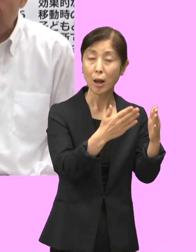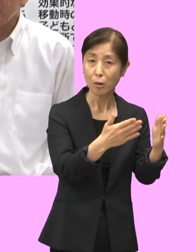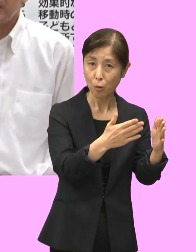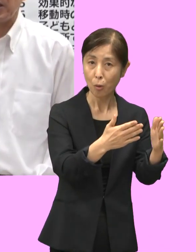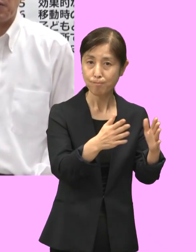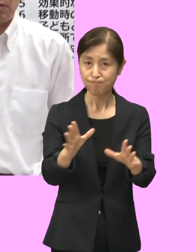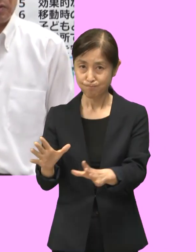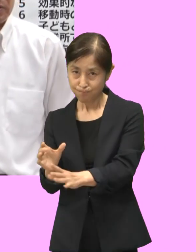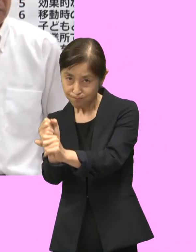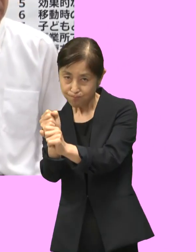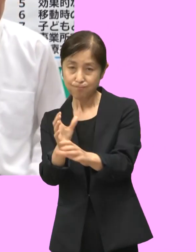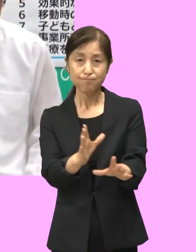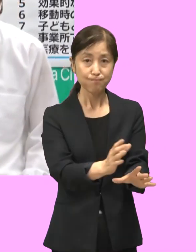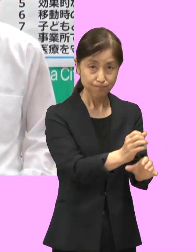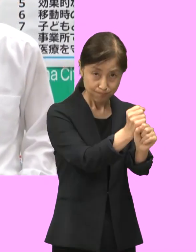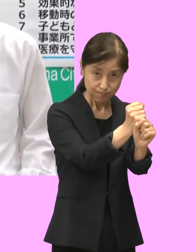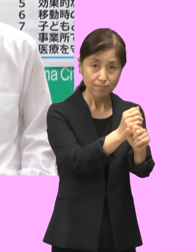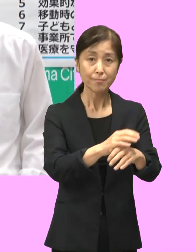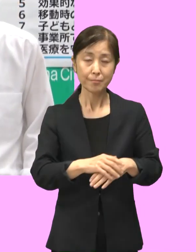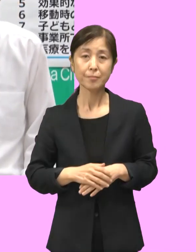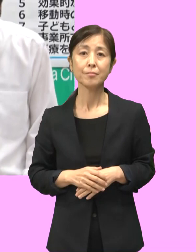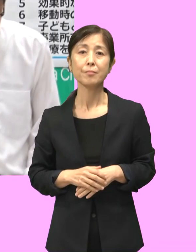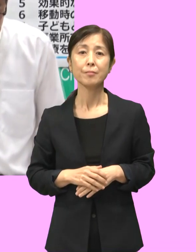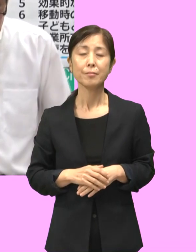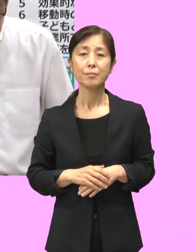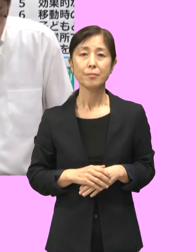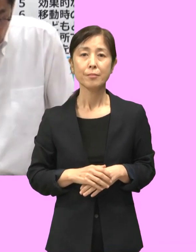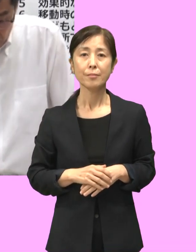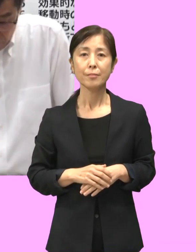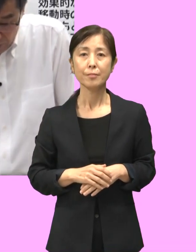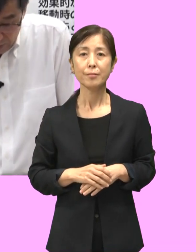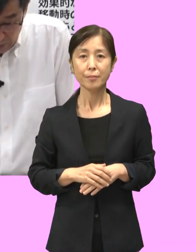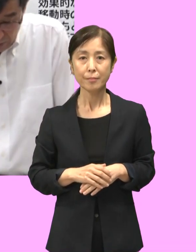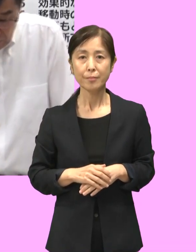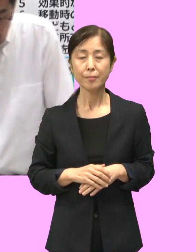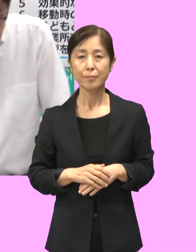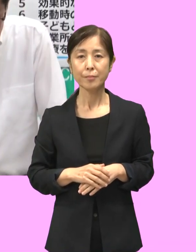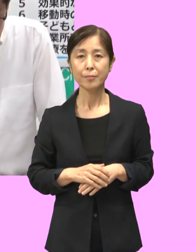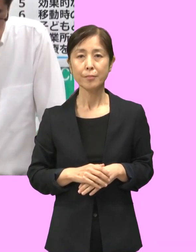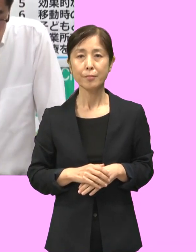松川小学校に統合するというものであります。なお、